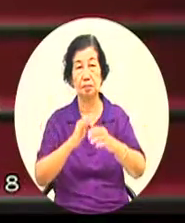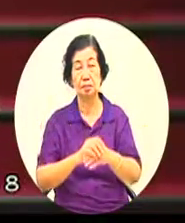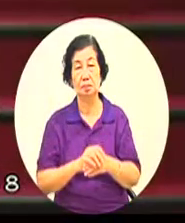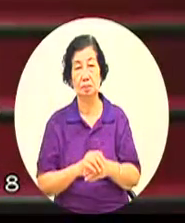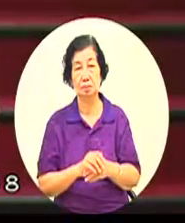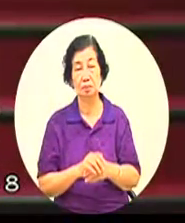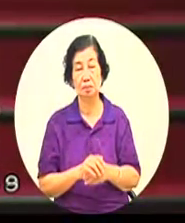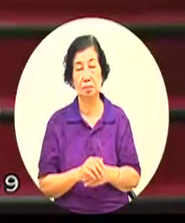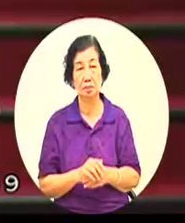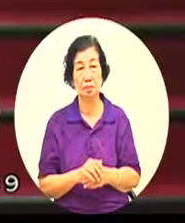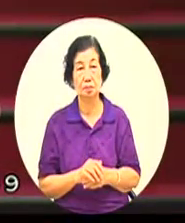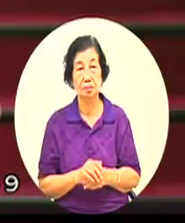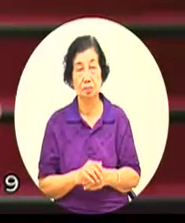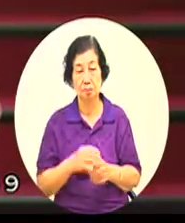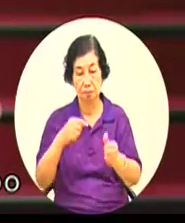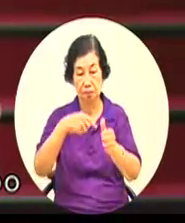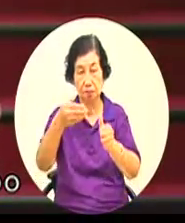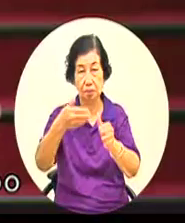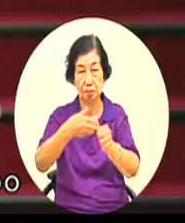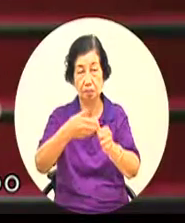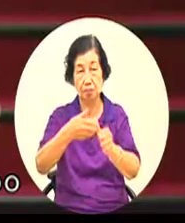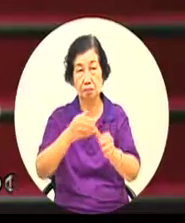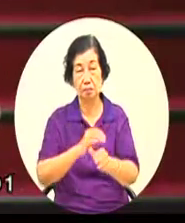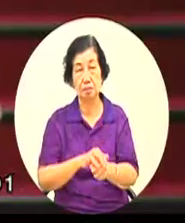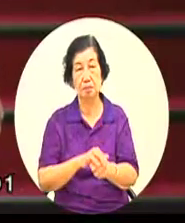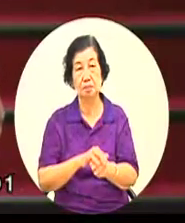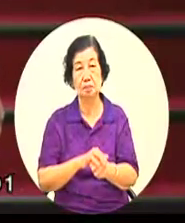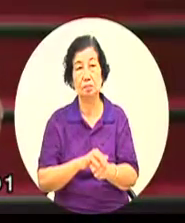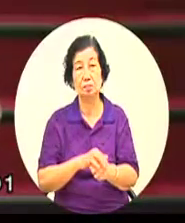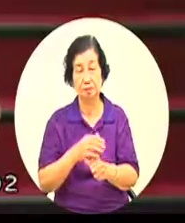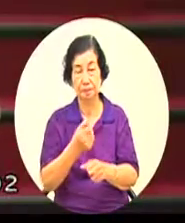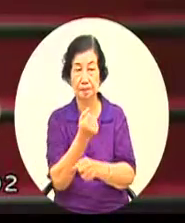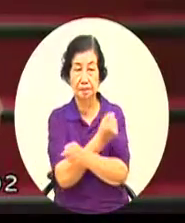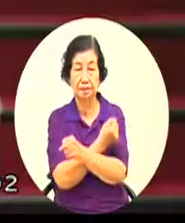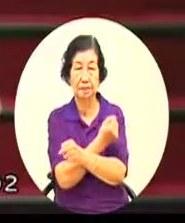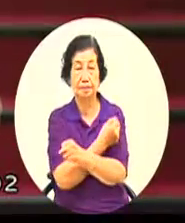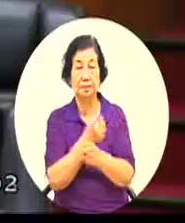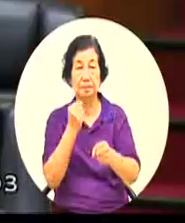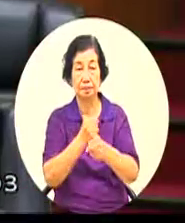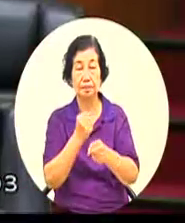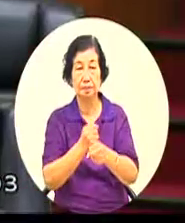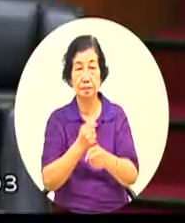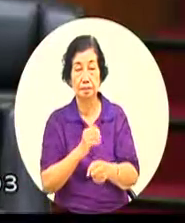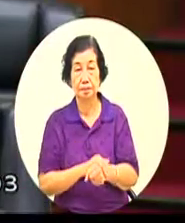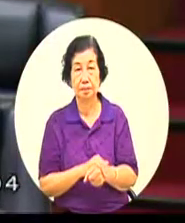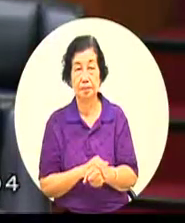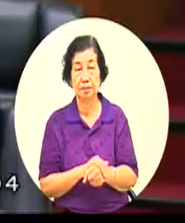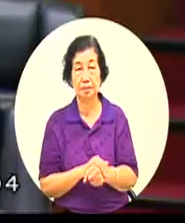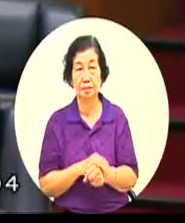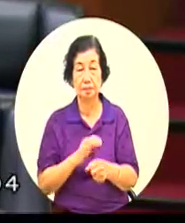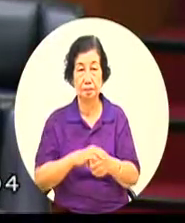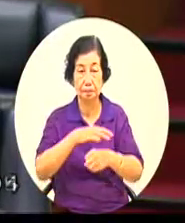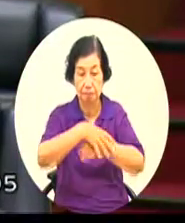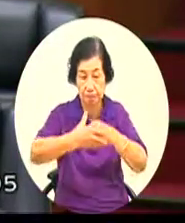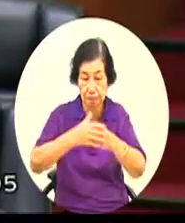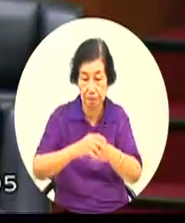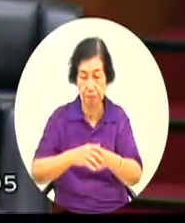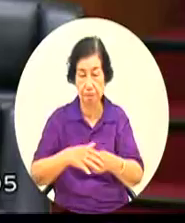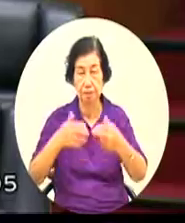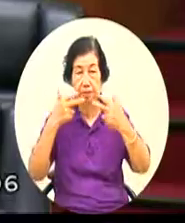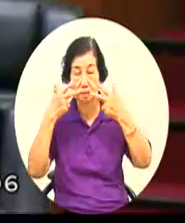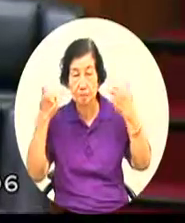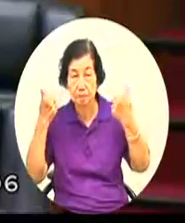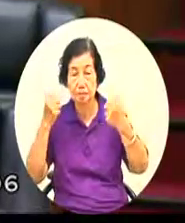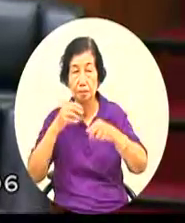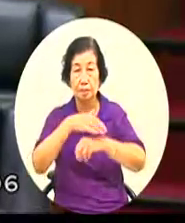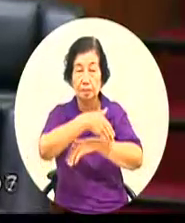高雄市来讲，教育算是也是很辛苦的一个工作，因为它必须涵盖原乡还有偏远地